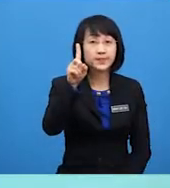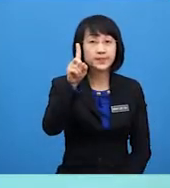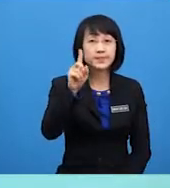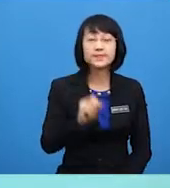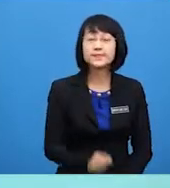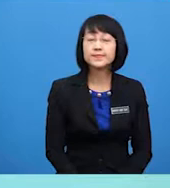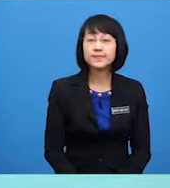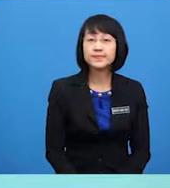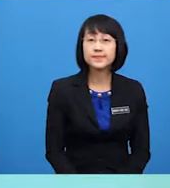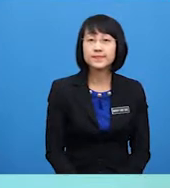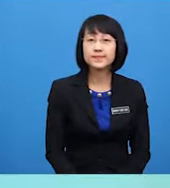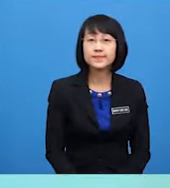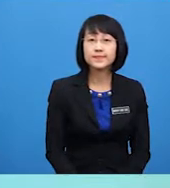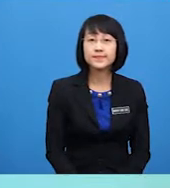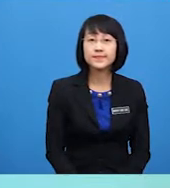dengan 1/3.